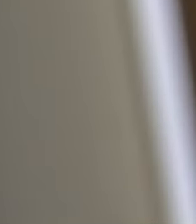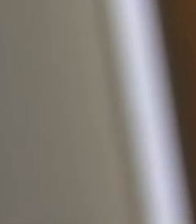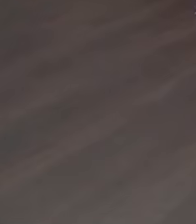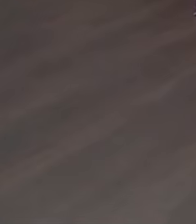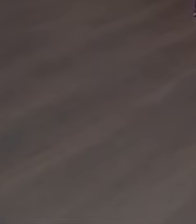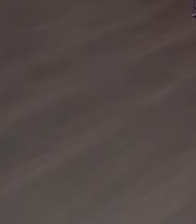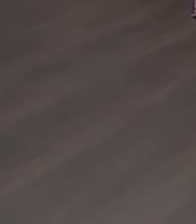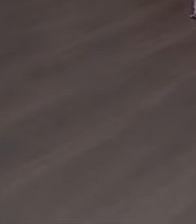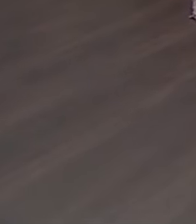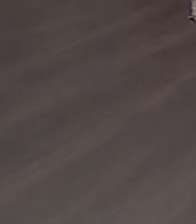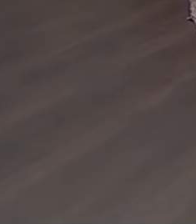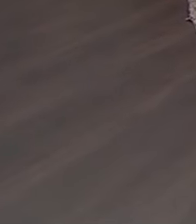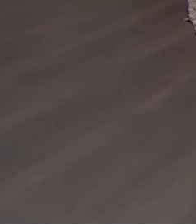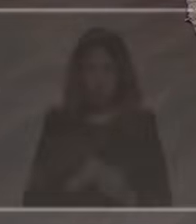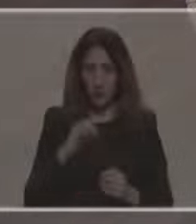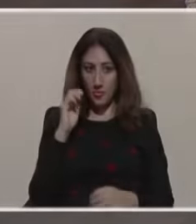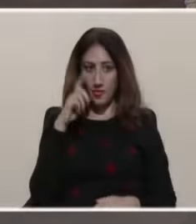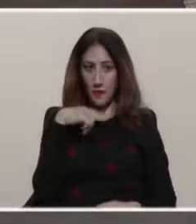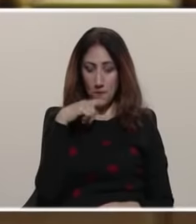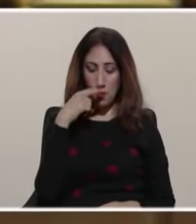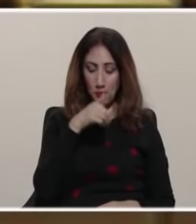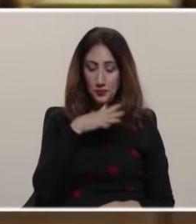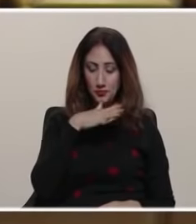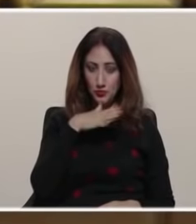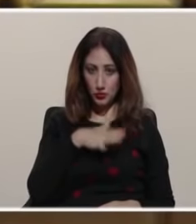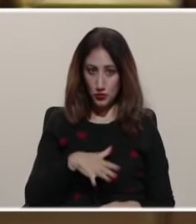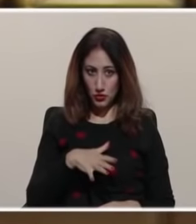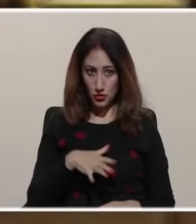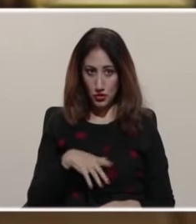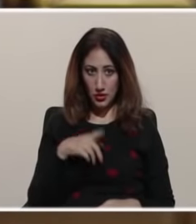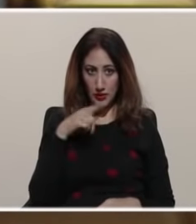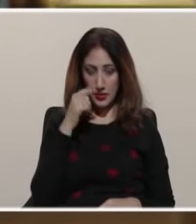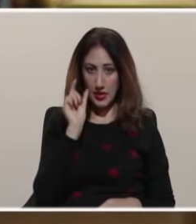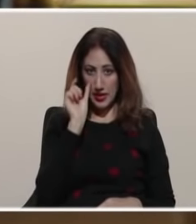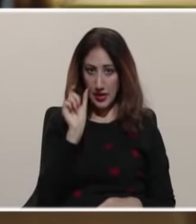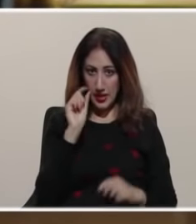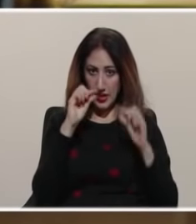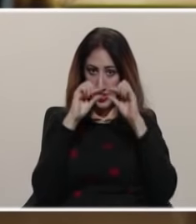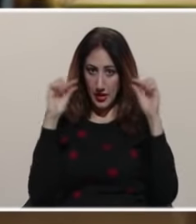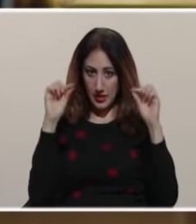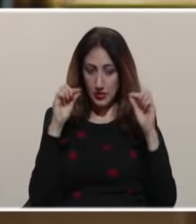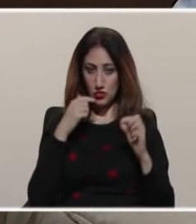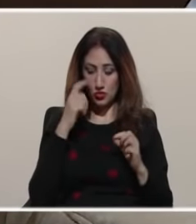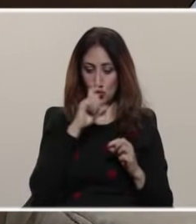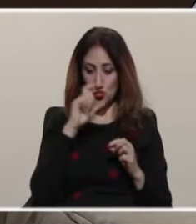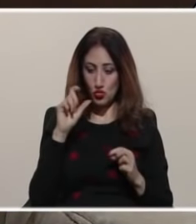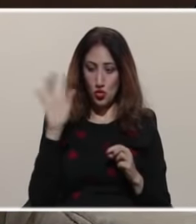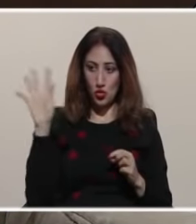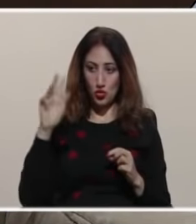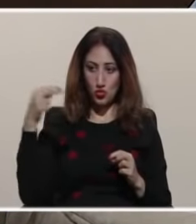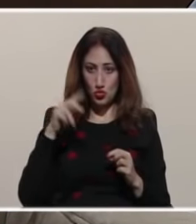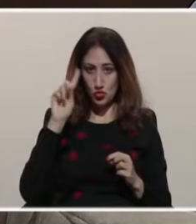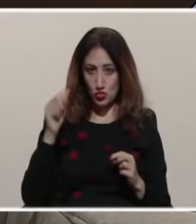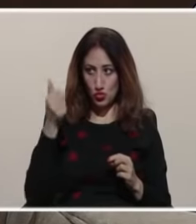الله الله الله الله. مولانا، ما هي المنزلة المقدسة التي تمتع بها شهر شعبان؟ بسم الله